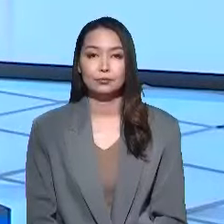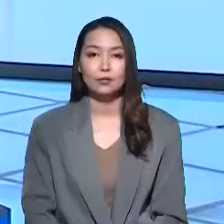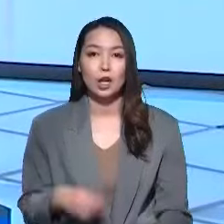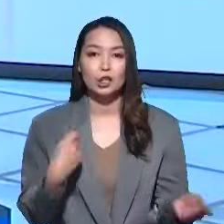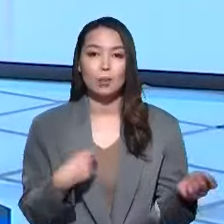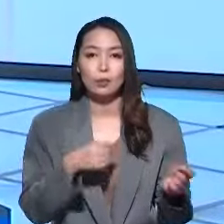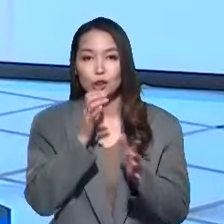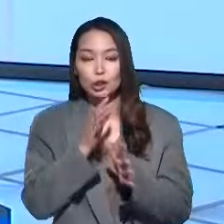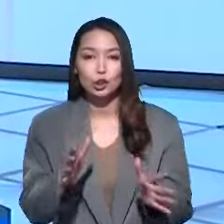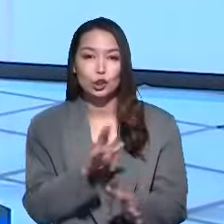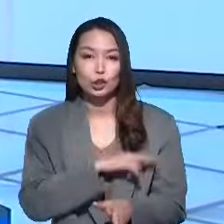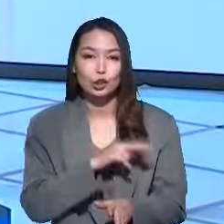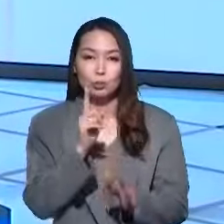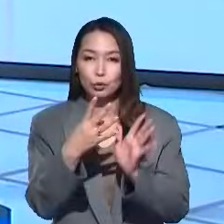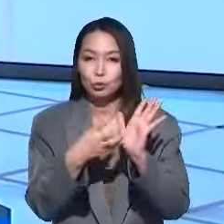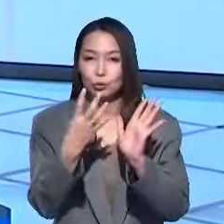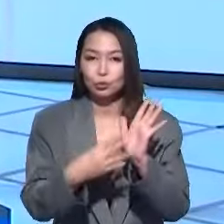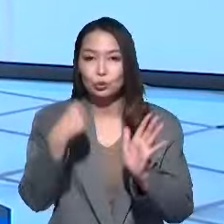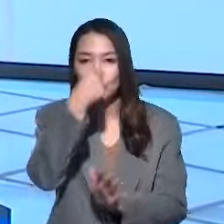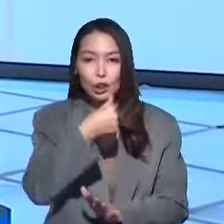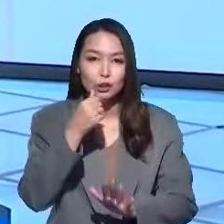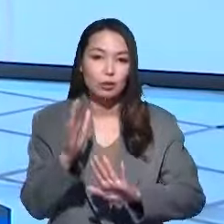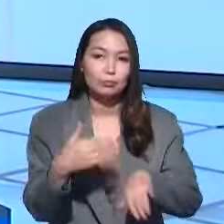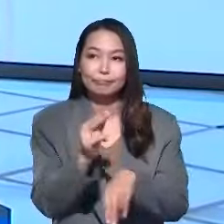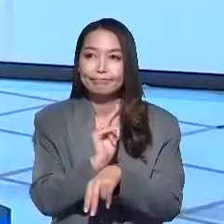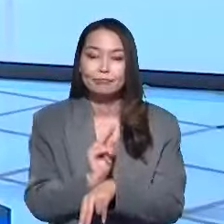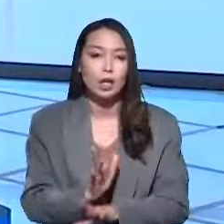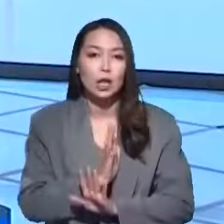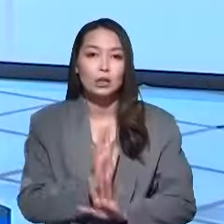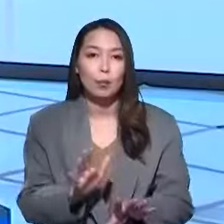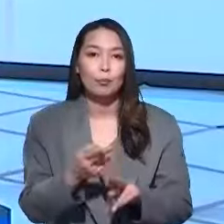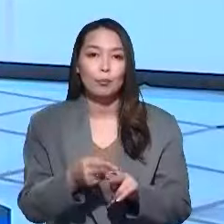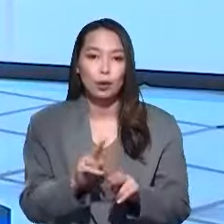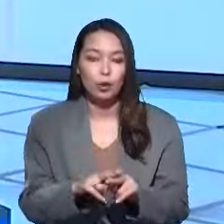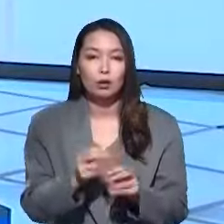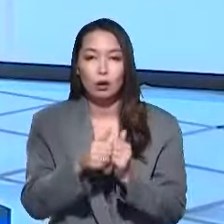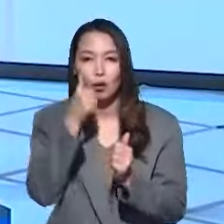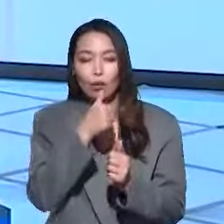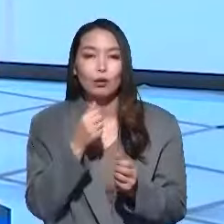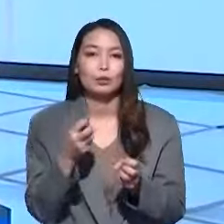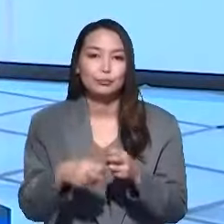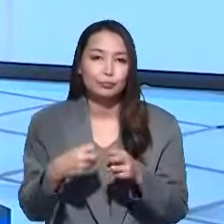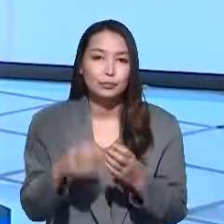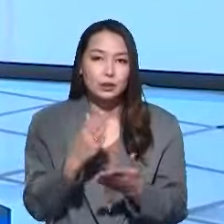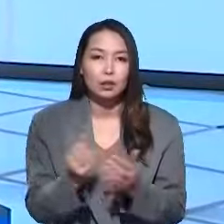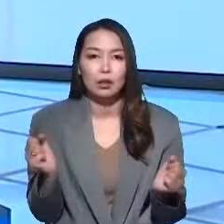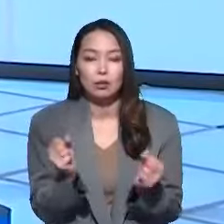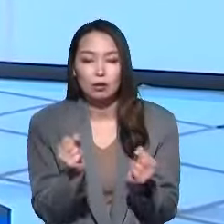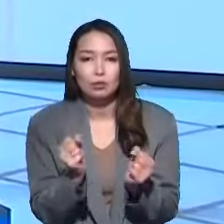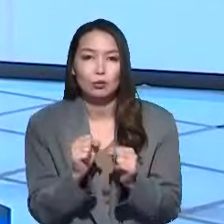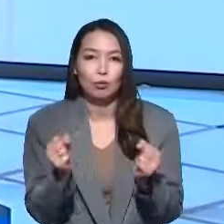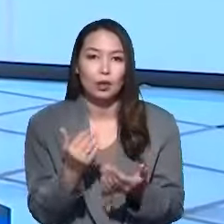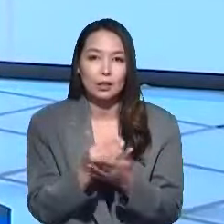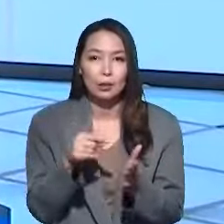Жамбылдағы жылу жүйесі 1990 жылдан бері жөндеу көрмеген. Жылда жарылады, жұрт қыста бүрсең қағып қалады. Былтыр 6 рет,